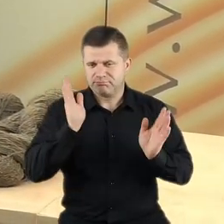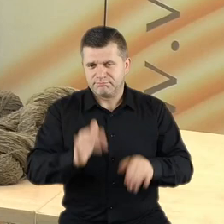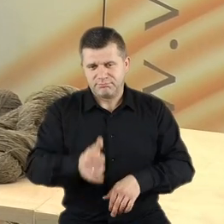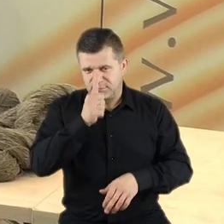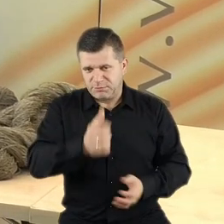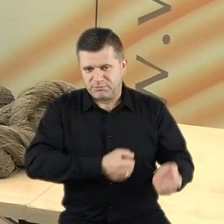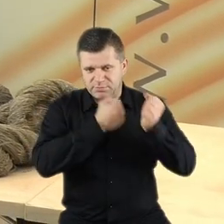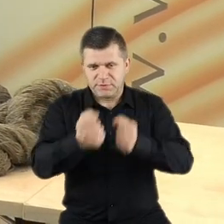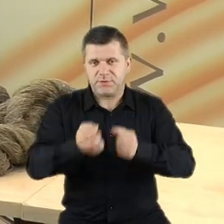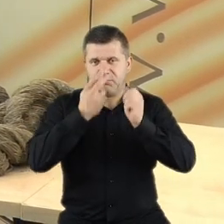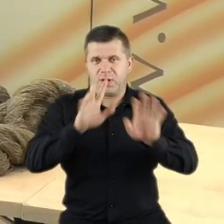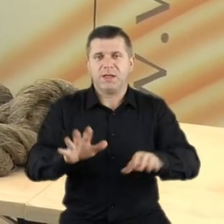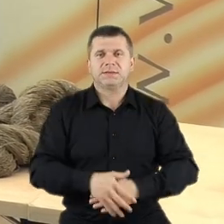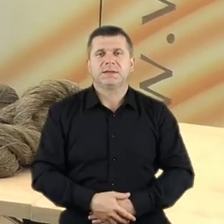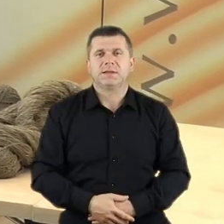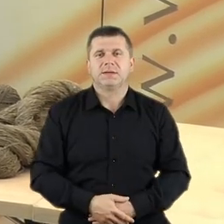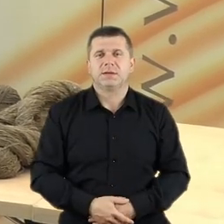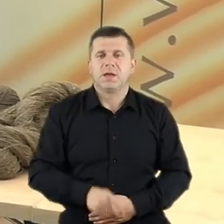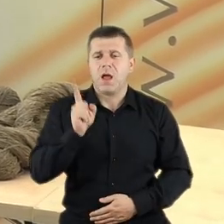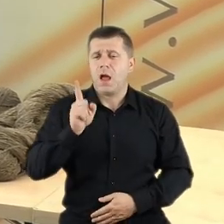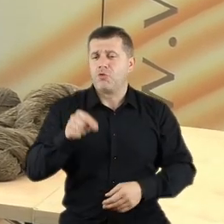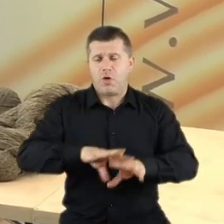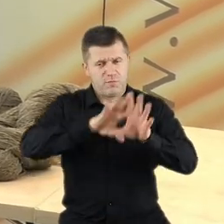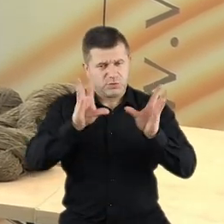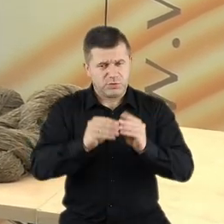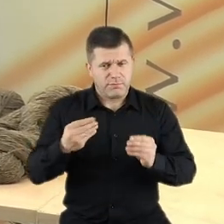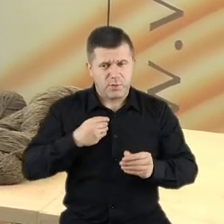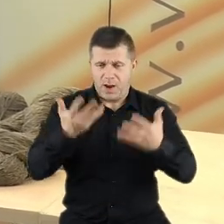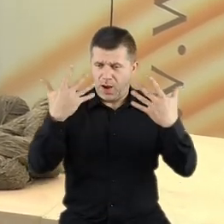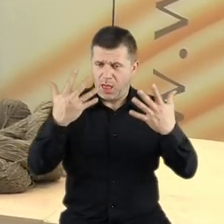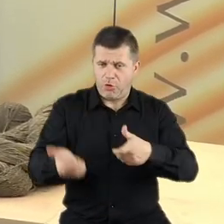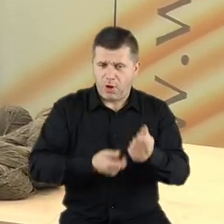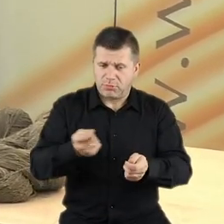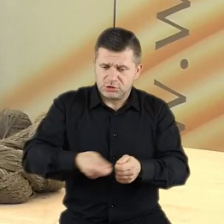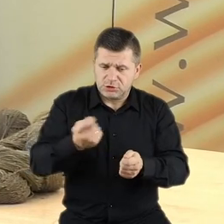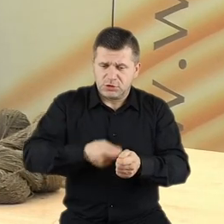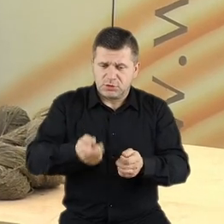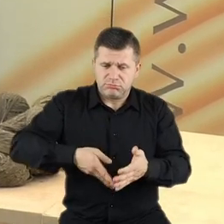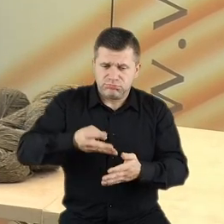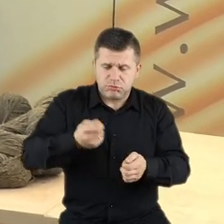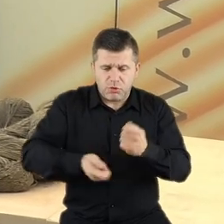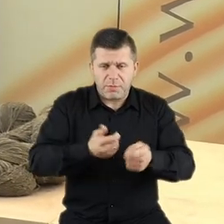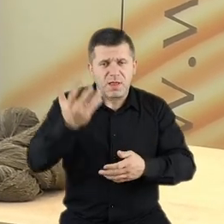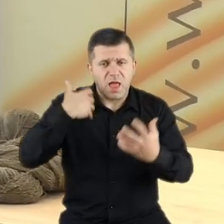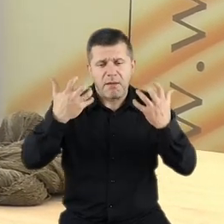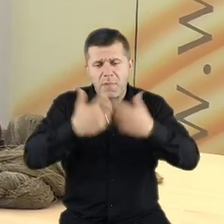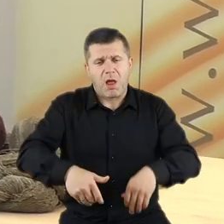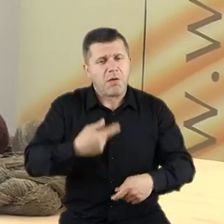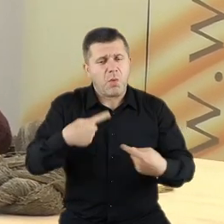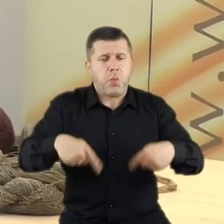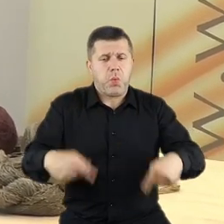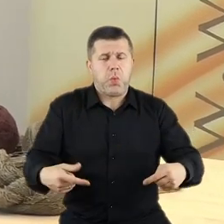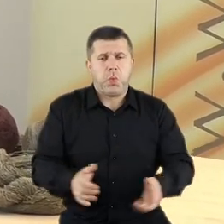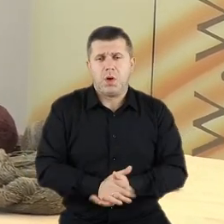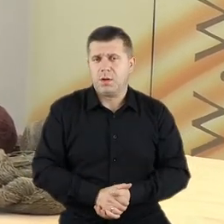pokazania ale to wszystko było szyte ręcznie to nic No wtedy nie było żadnych maszyn i to było właśnie